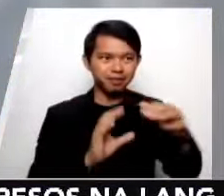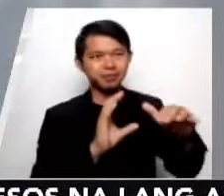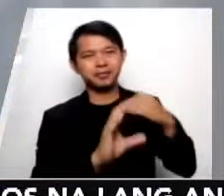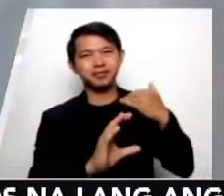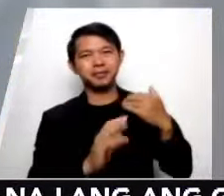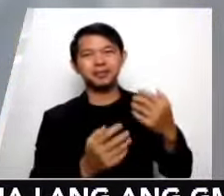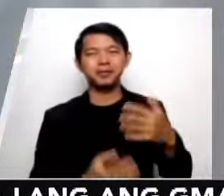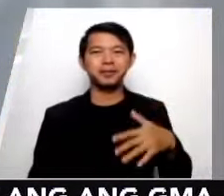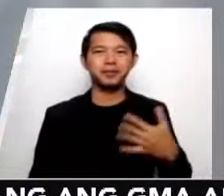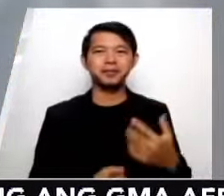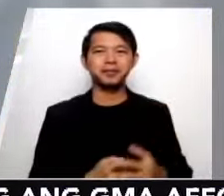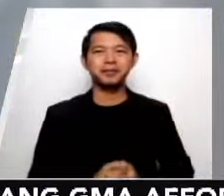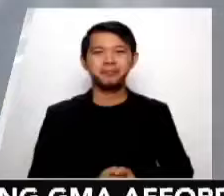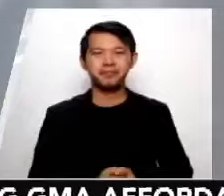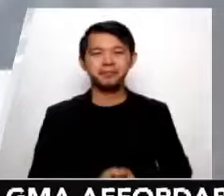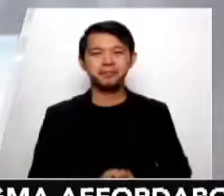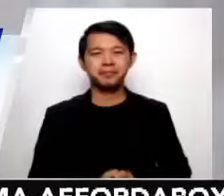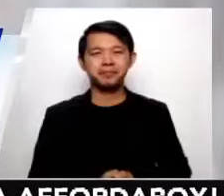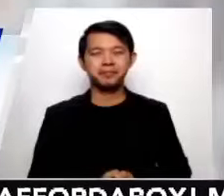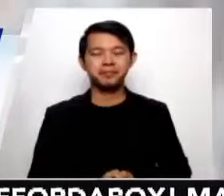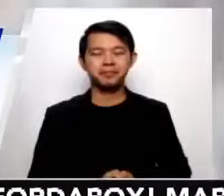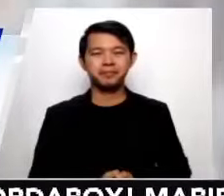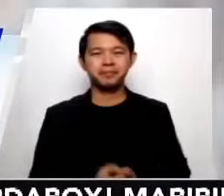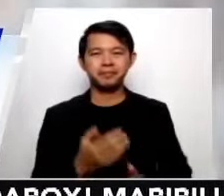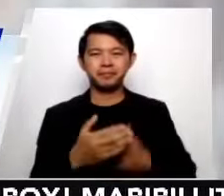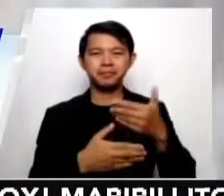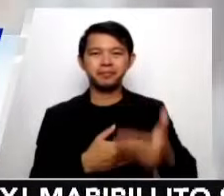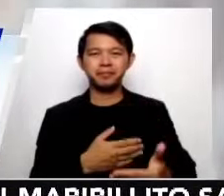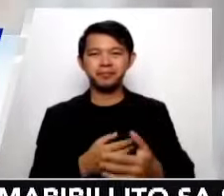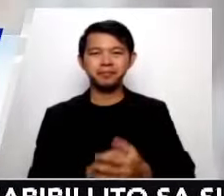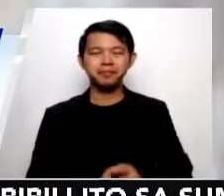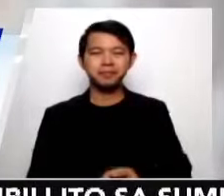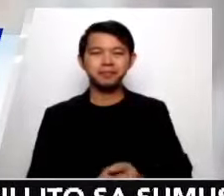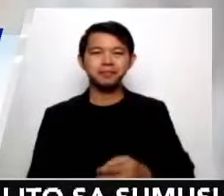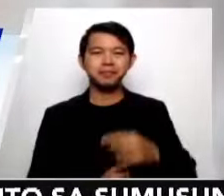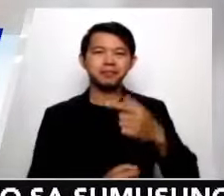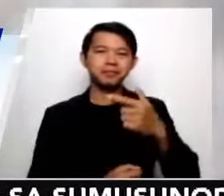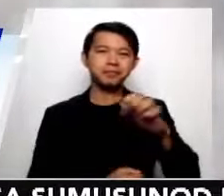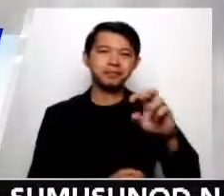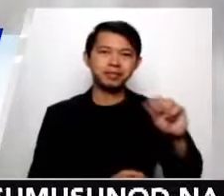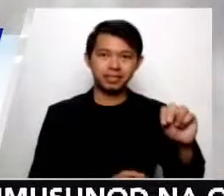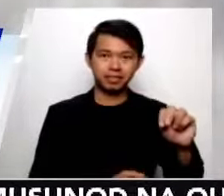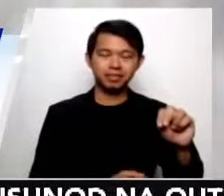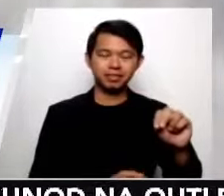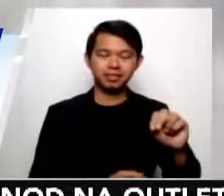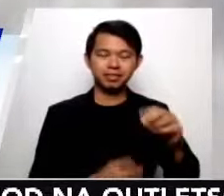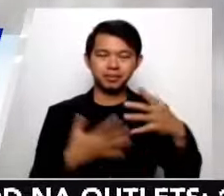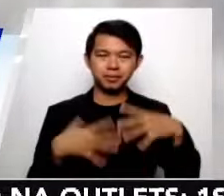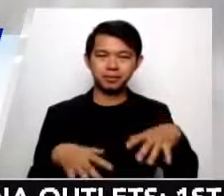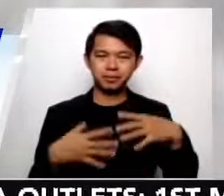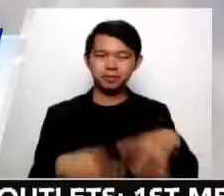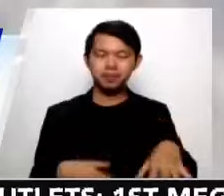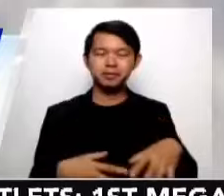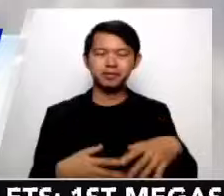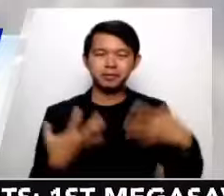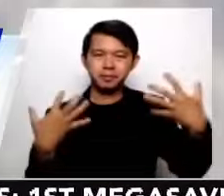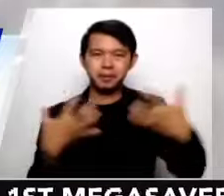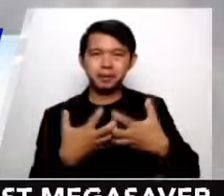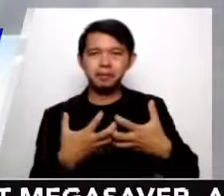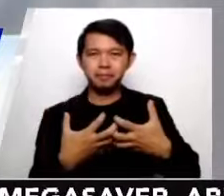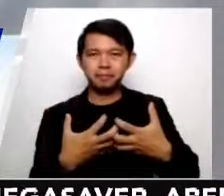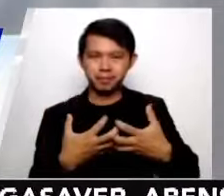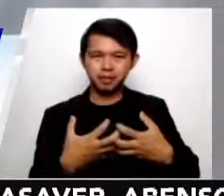Kasing fierce naman ang mga eksena sa serye ang aura ni Jen sa isang magazine feature. Bumagay sa Kapuso Ultimate Star ang kanyang blonde